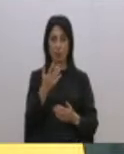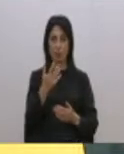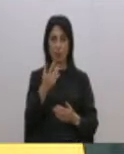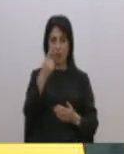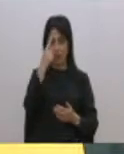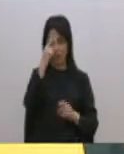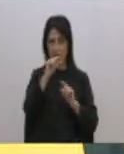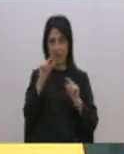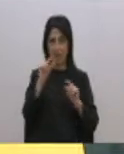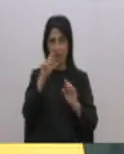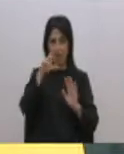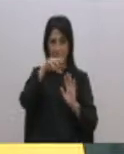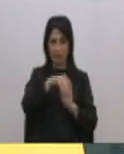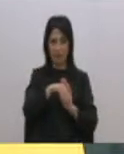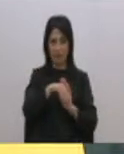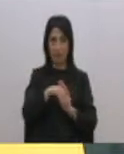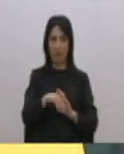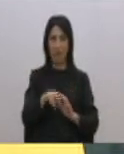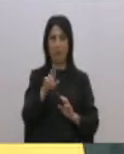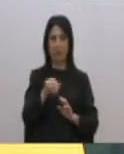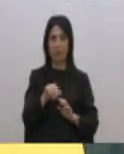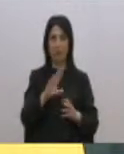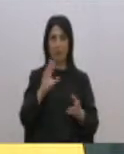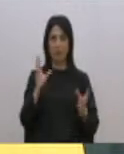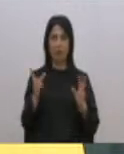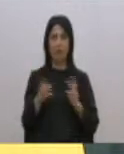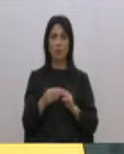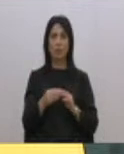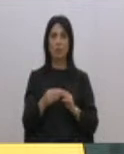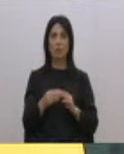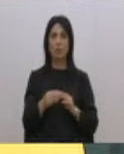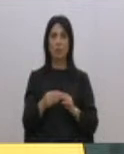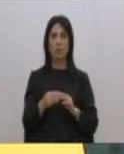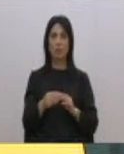თავს იტევს და ჯამში